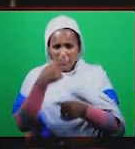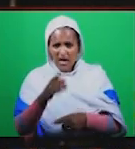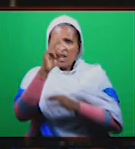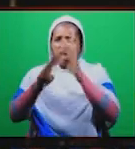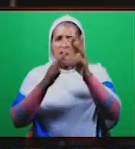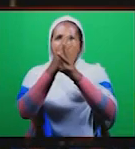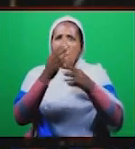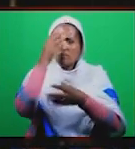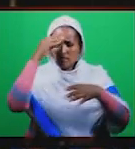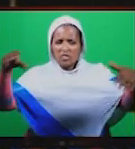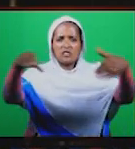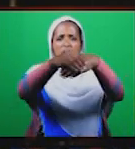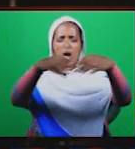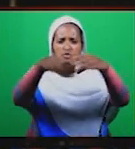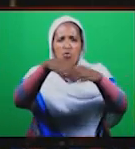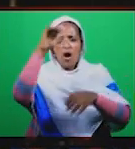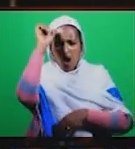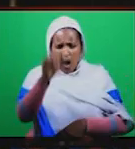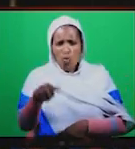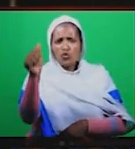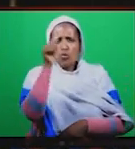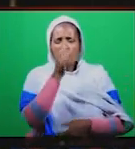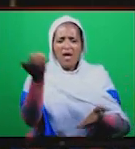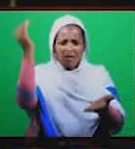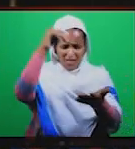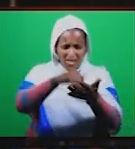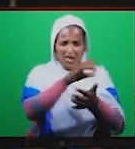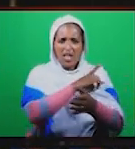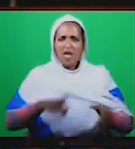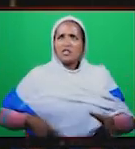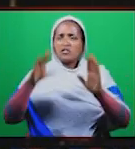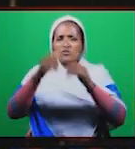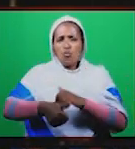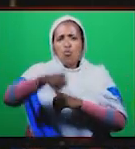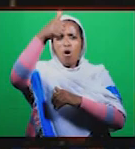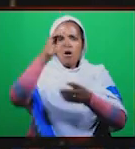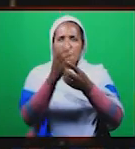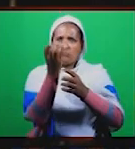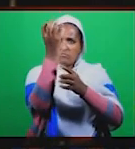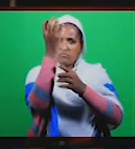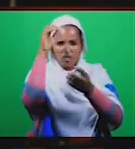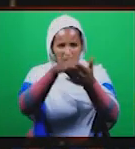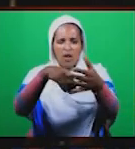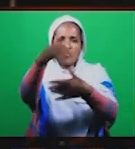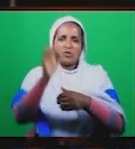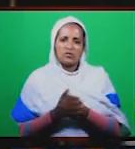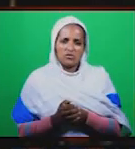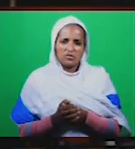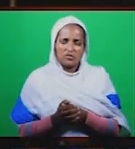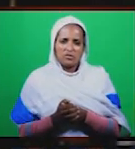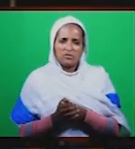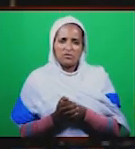ዘመን ሰማዕታት የተቀበለ ሰማዕትነት የሚከናወንባት አገር ብለን ለዓለም እንድናስተዋውቅ። አዎ